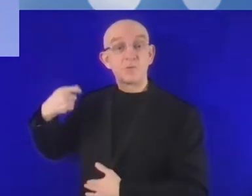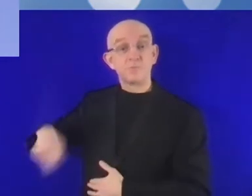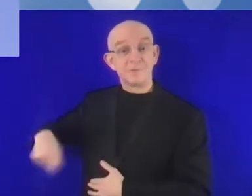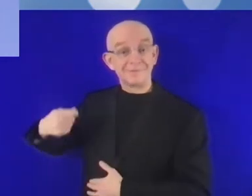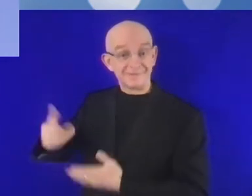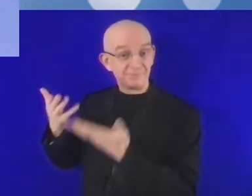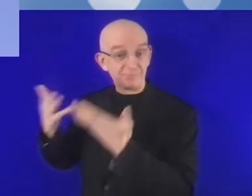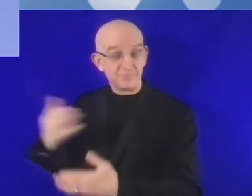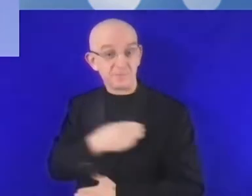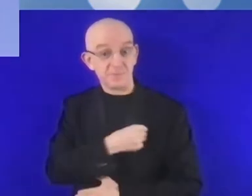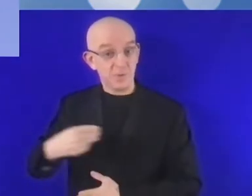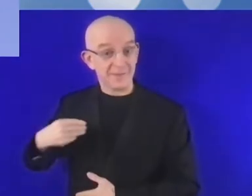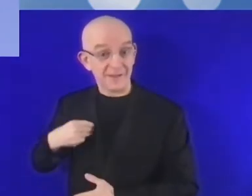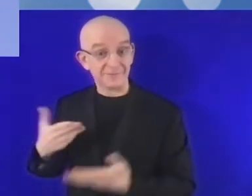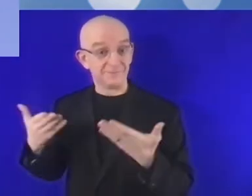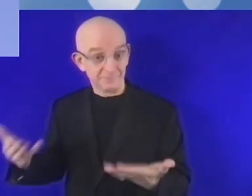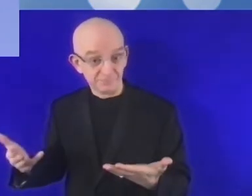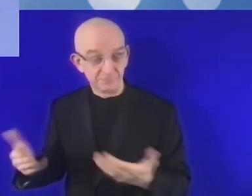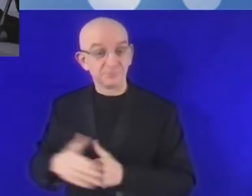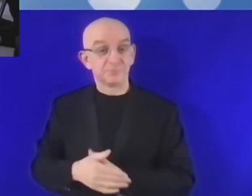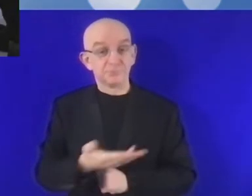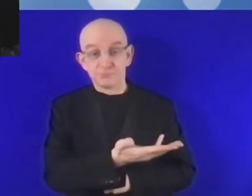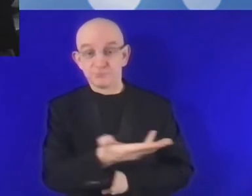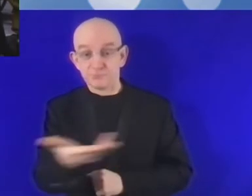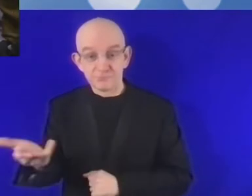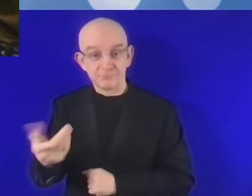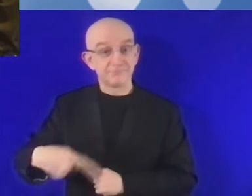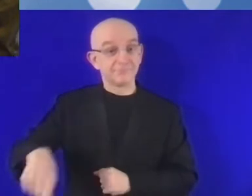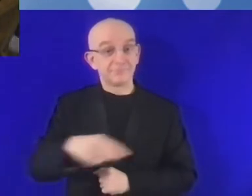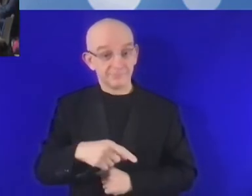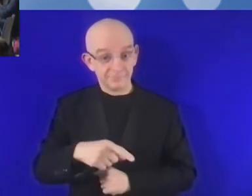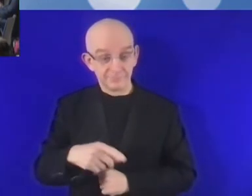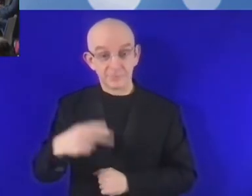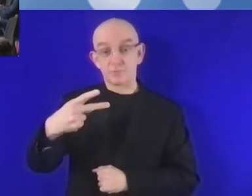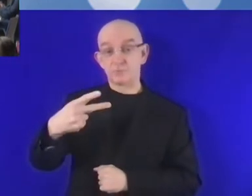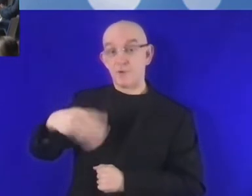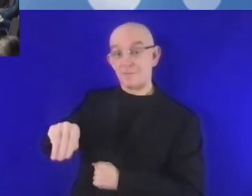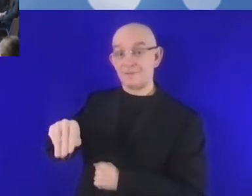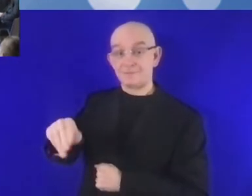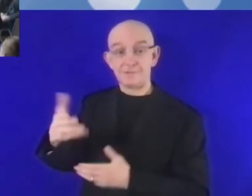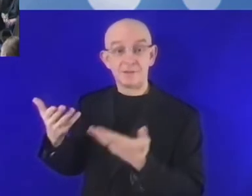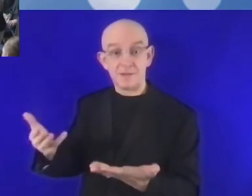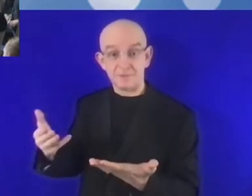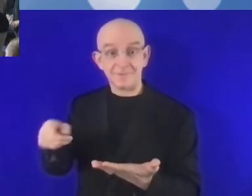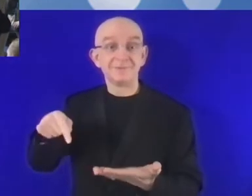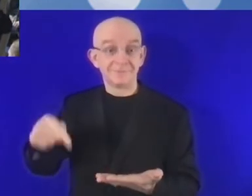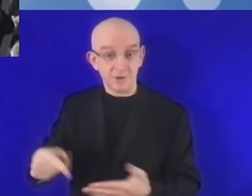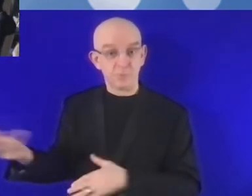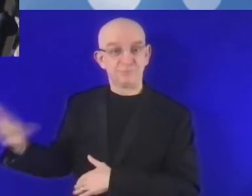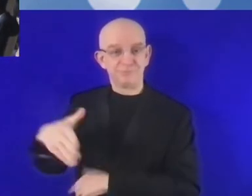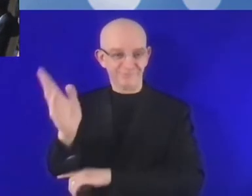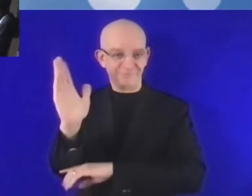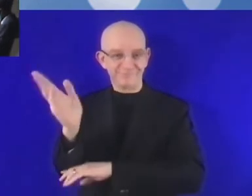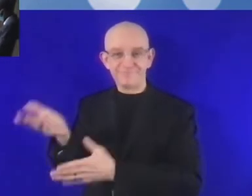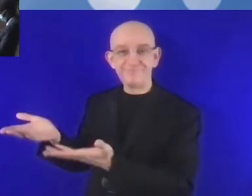السيدات والسادة الكرام، رئيس الحكومة البولندية رئيس مجلس الوزراء موجود معنا وندعوك للمسرح.